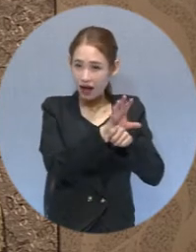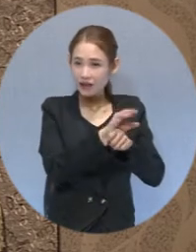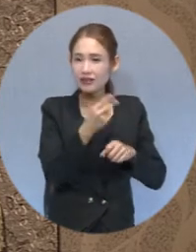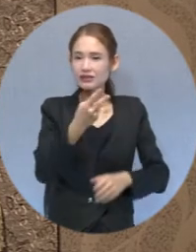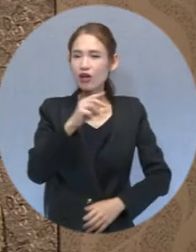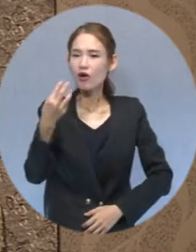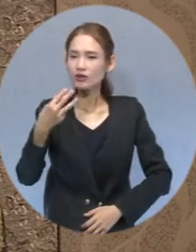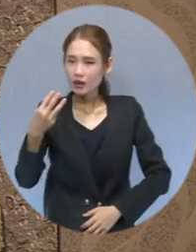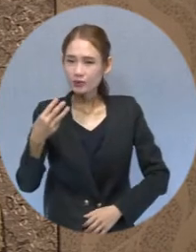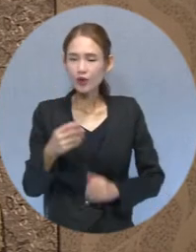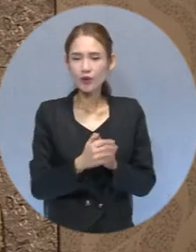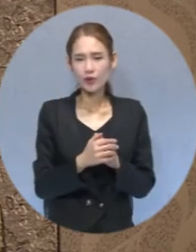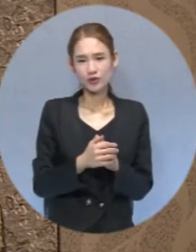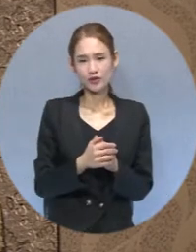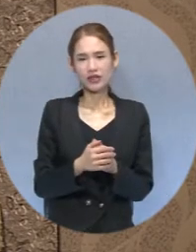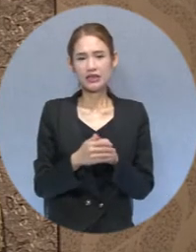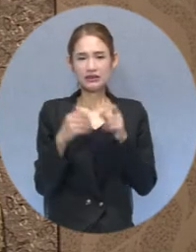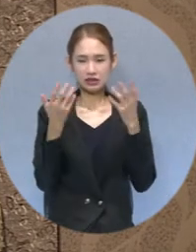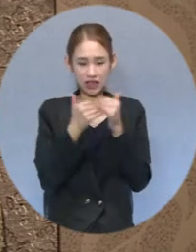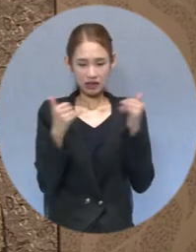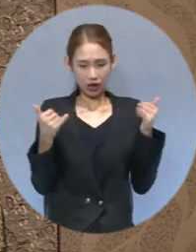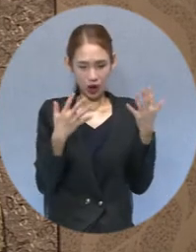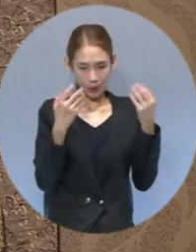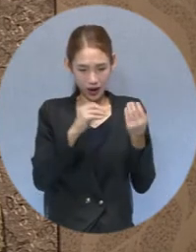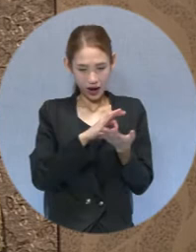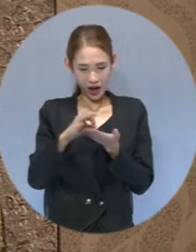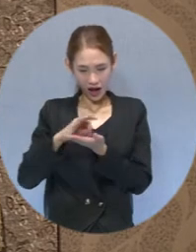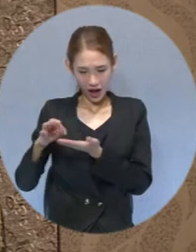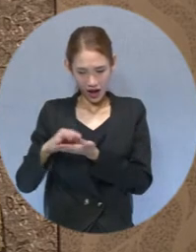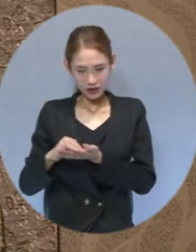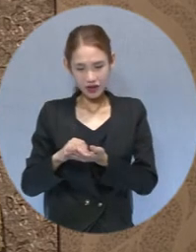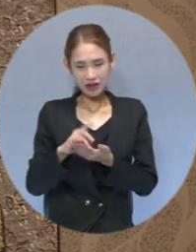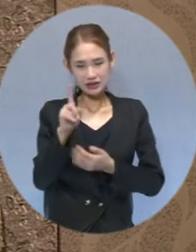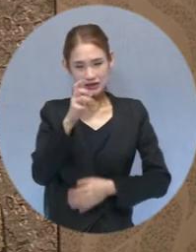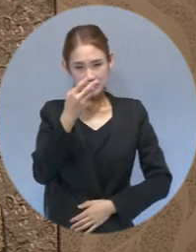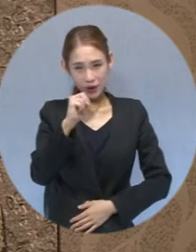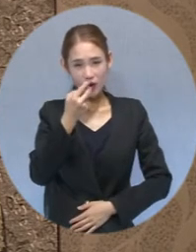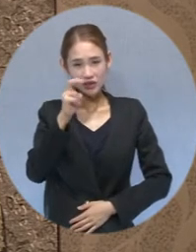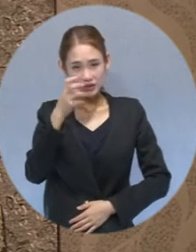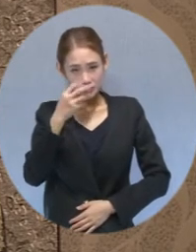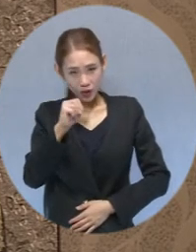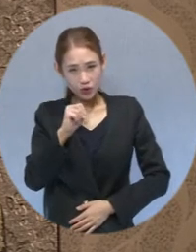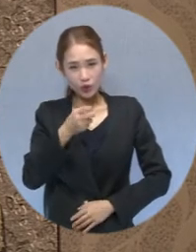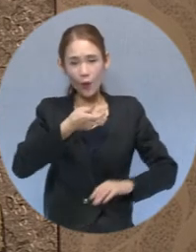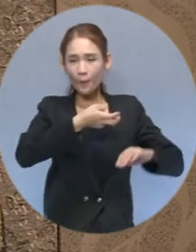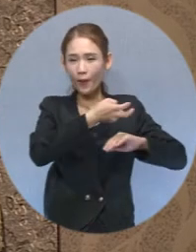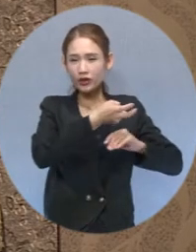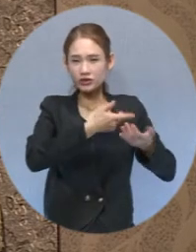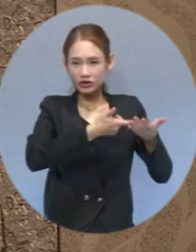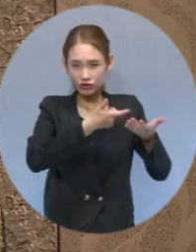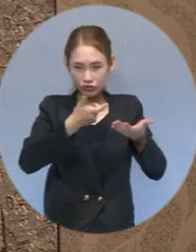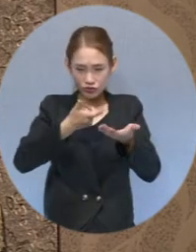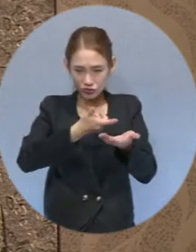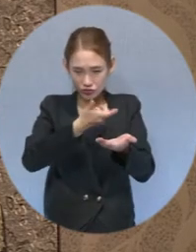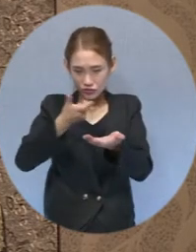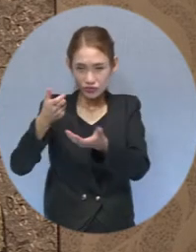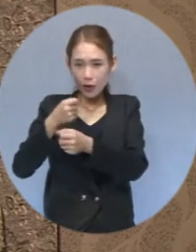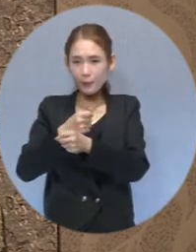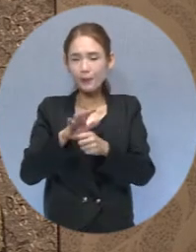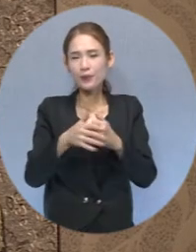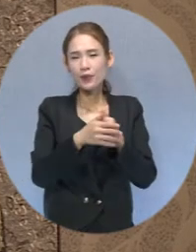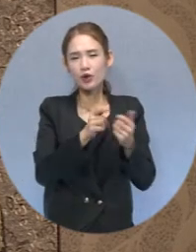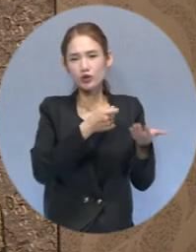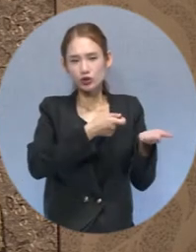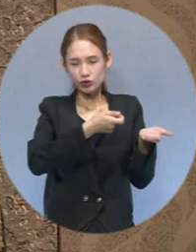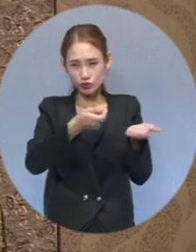그 많은 종사자들이 사용할 때는 수십억 원 단위가 계속 들어가고, 네. 버스도 방역해야 되고 마을버스도 방역을